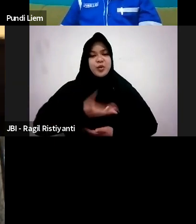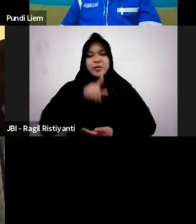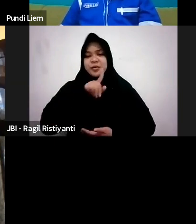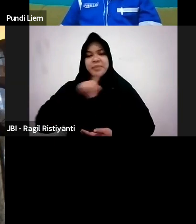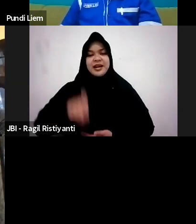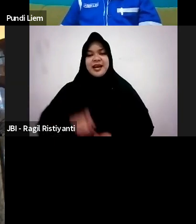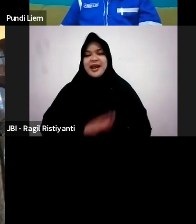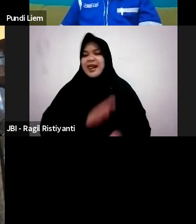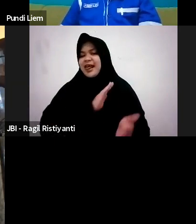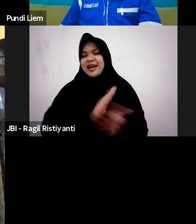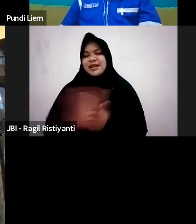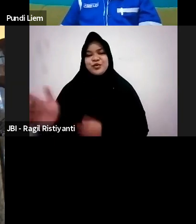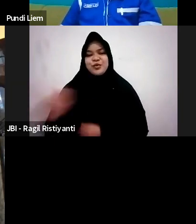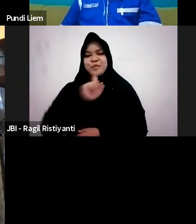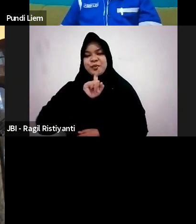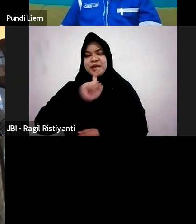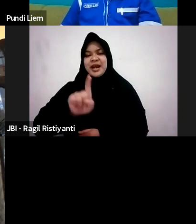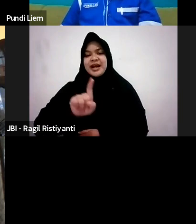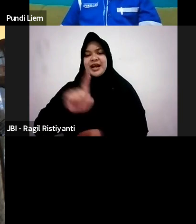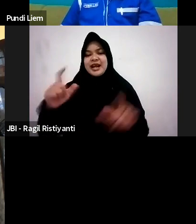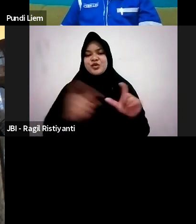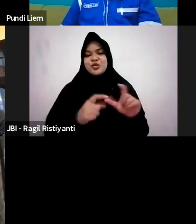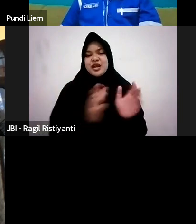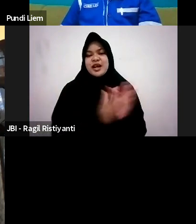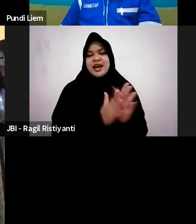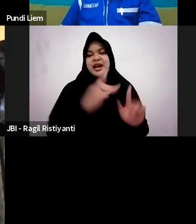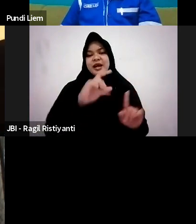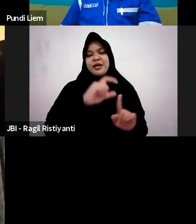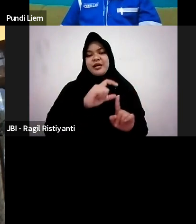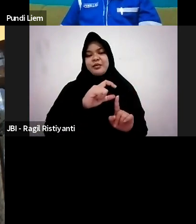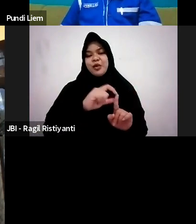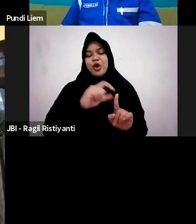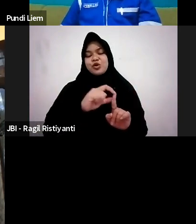langsung bertanya pada sutradara dan produser film